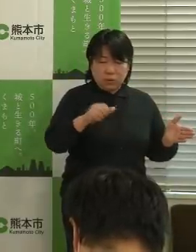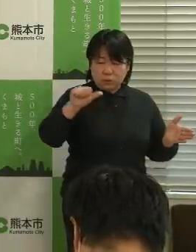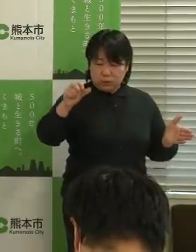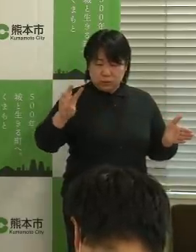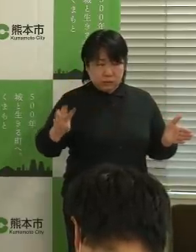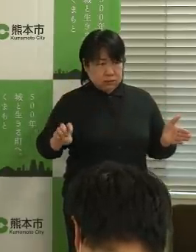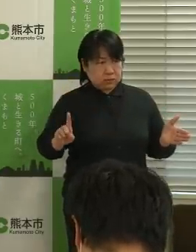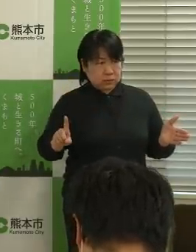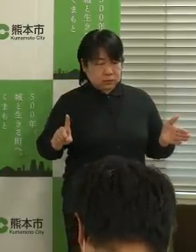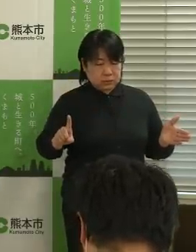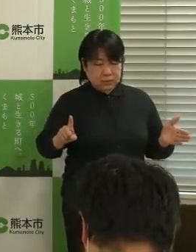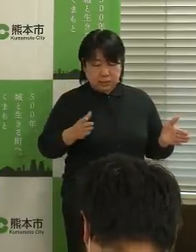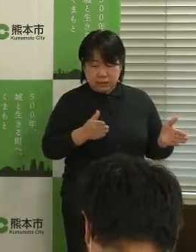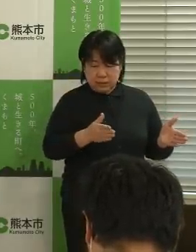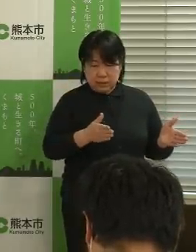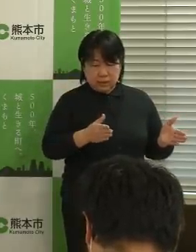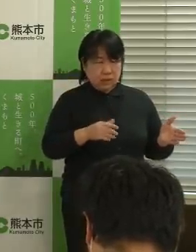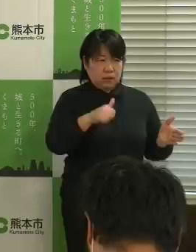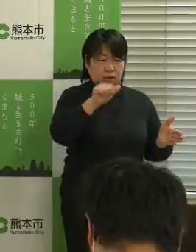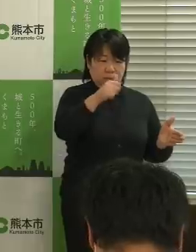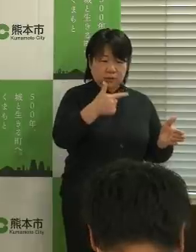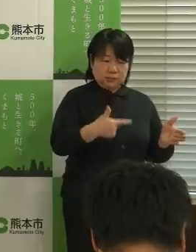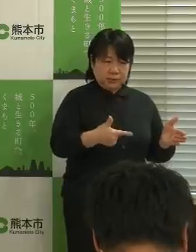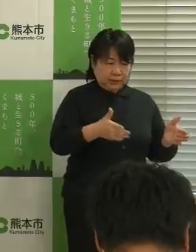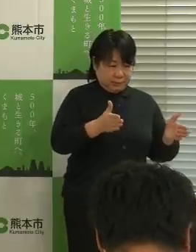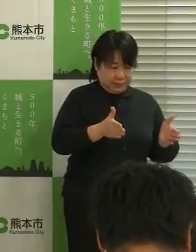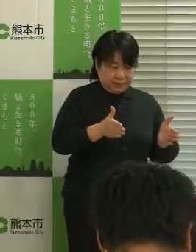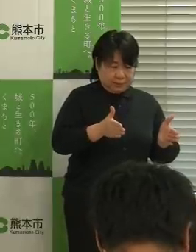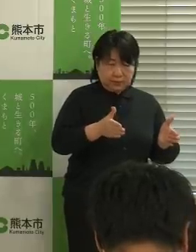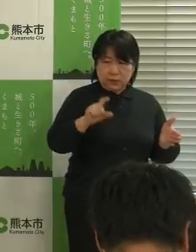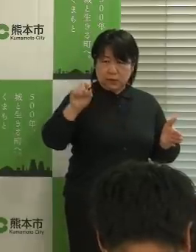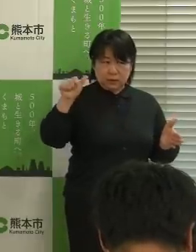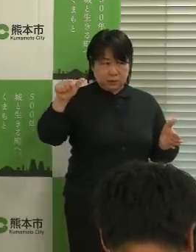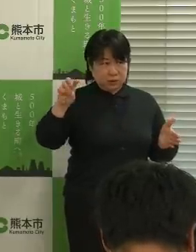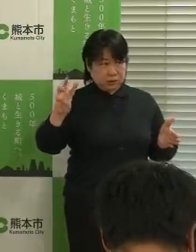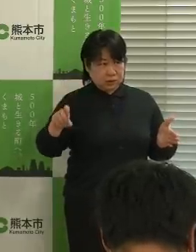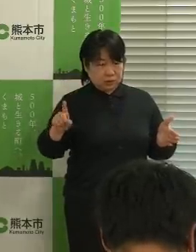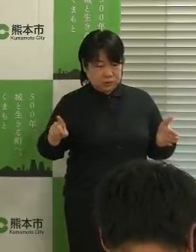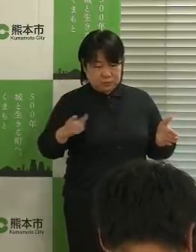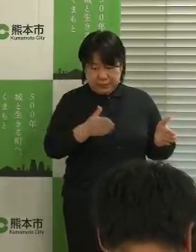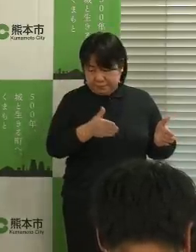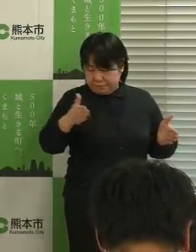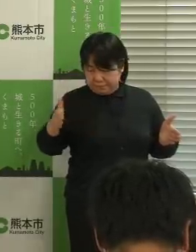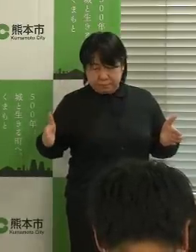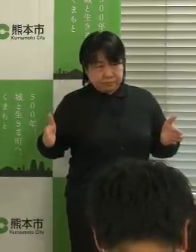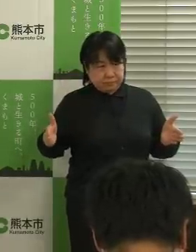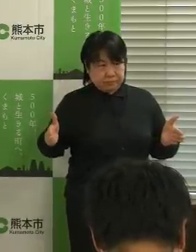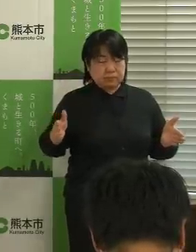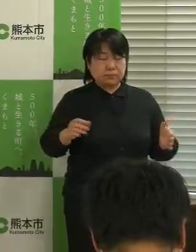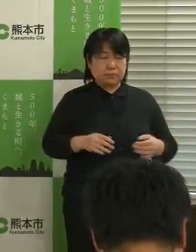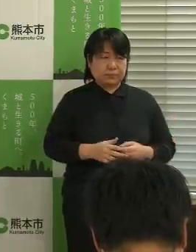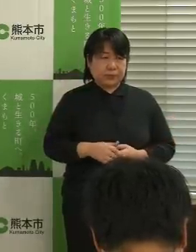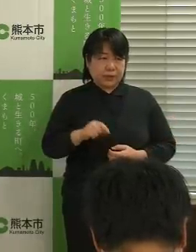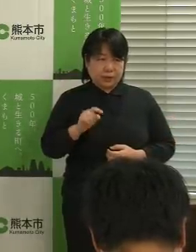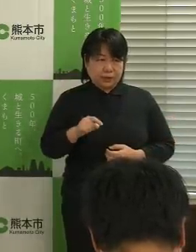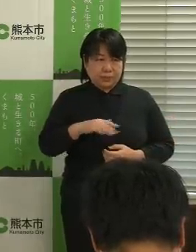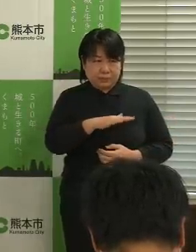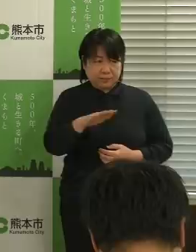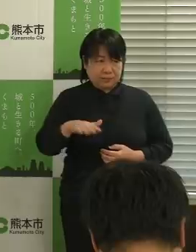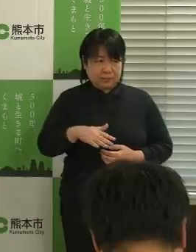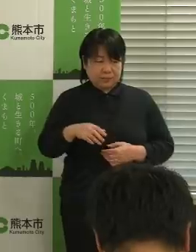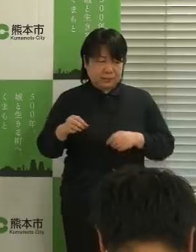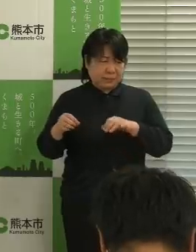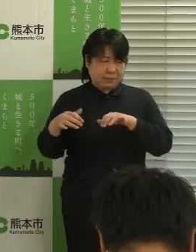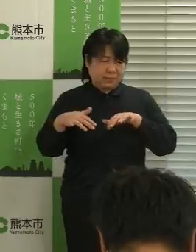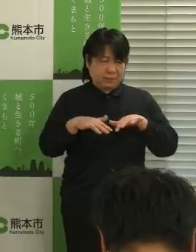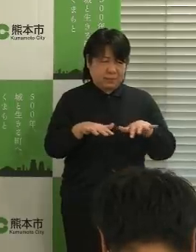31日まで、5月6日までだったのを5月31日までということで約1ヶ月延びるということですから、まあ、これも非常に皆さんに影響があ